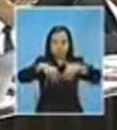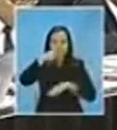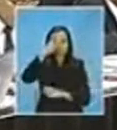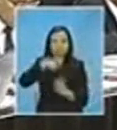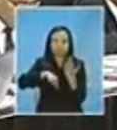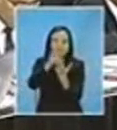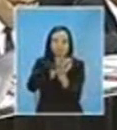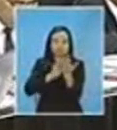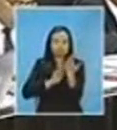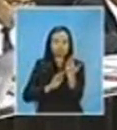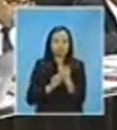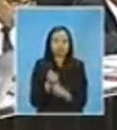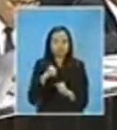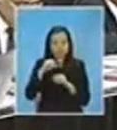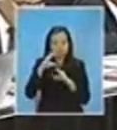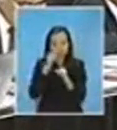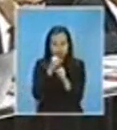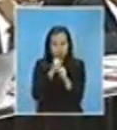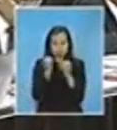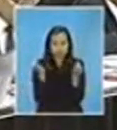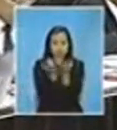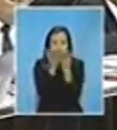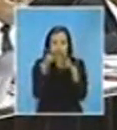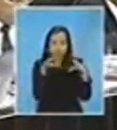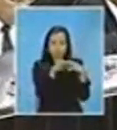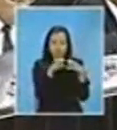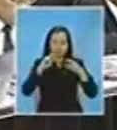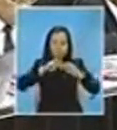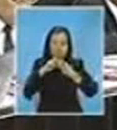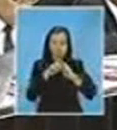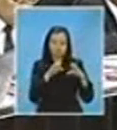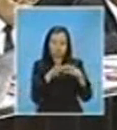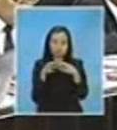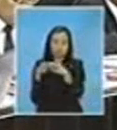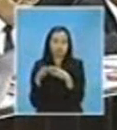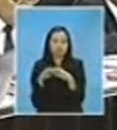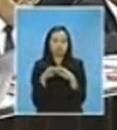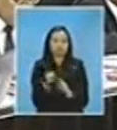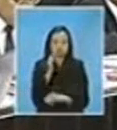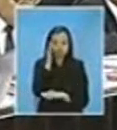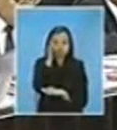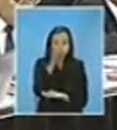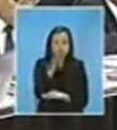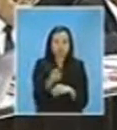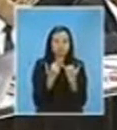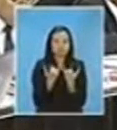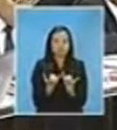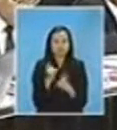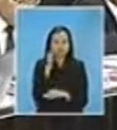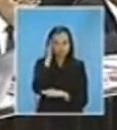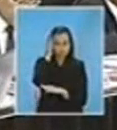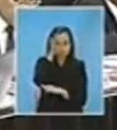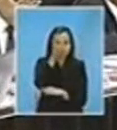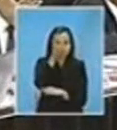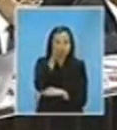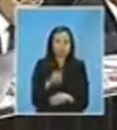ตกเป็นเครื่องมือทางการเมืองที่จะนำมาทำลายกลุ่มใดกลุ่มหนึ่งหรือคนใดคนหนึ่งอีกต่อไปและในอนาคต